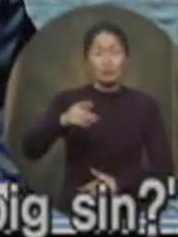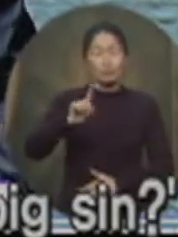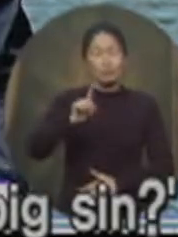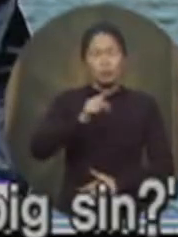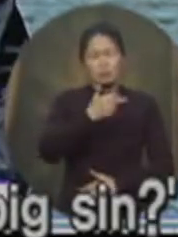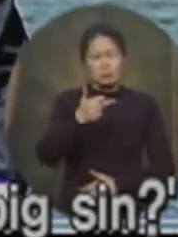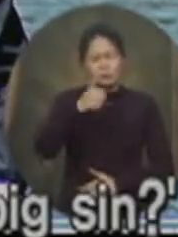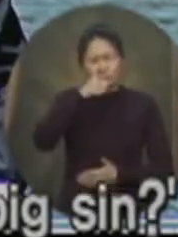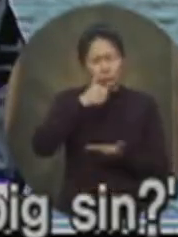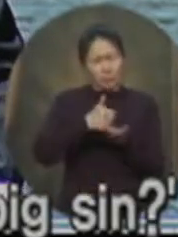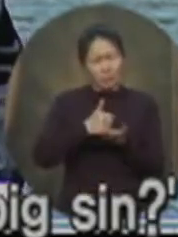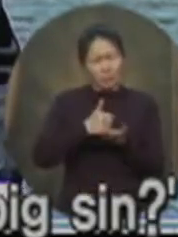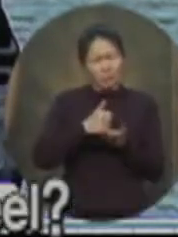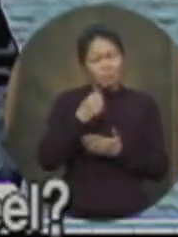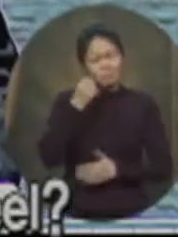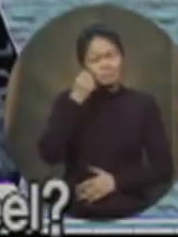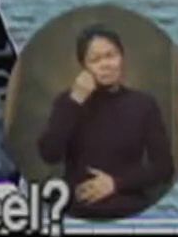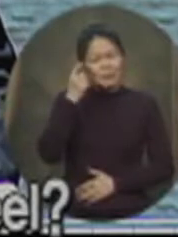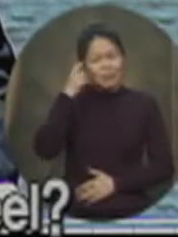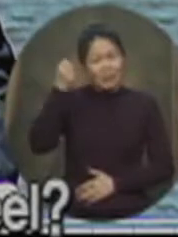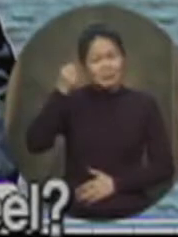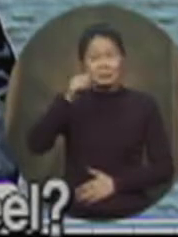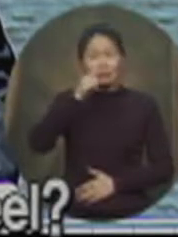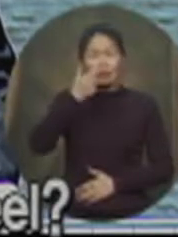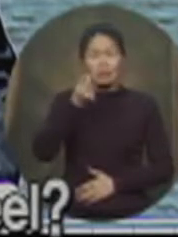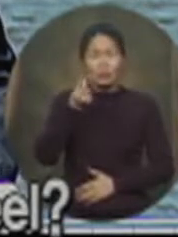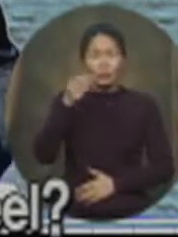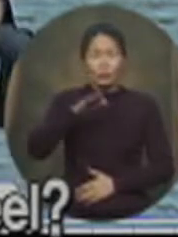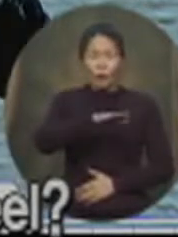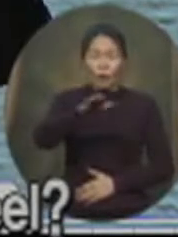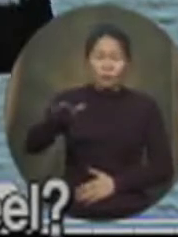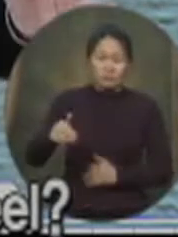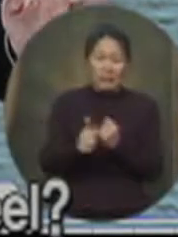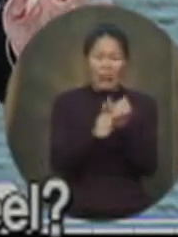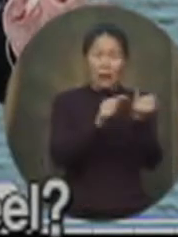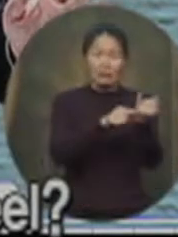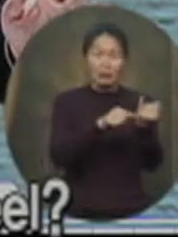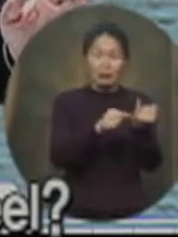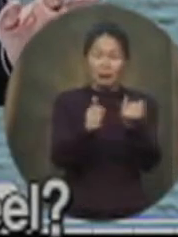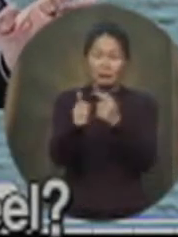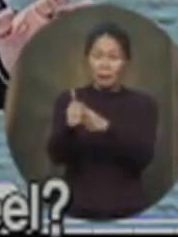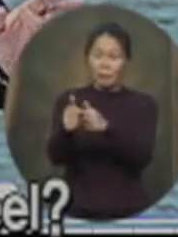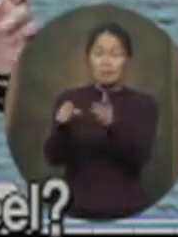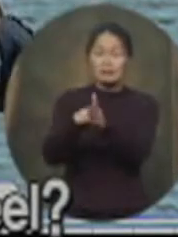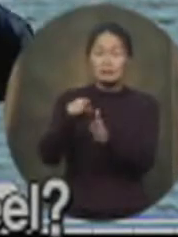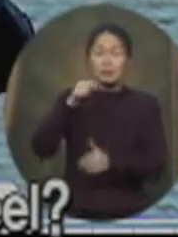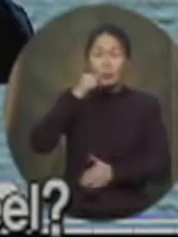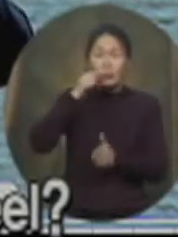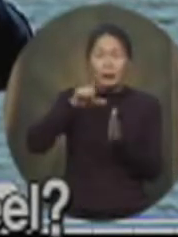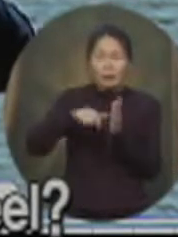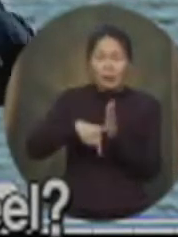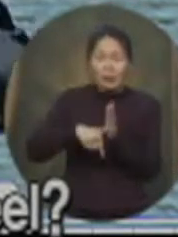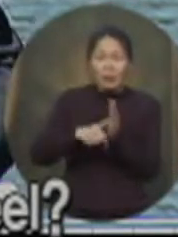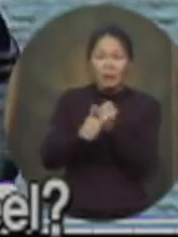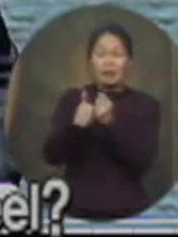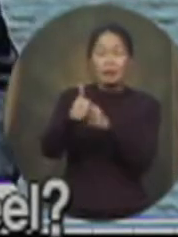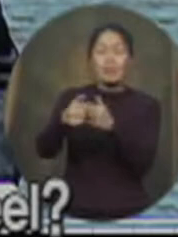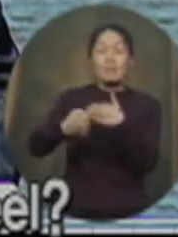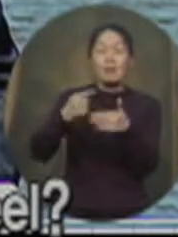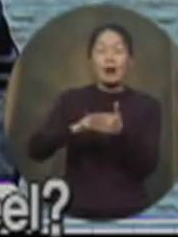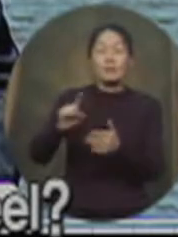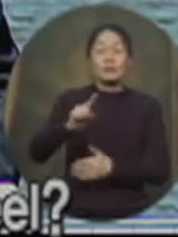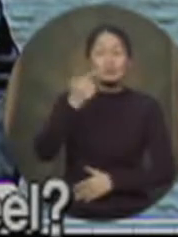일까 여러분 아내가 남편을 믿지 못할 때에 그 남편의 심정이